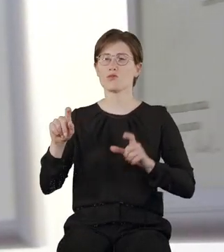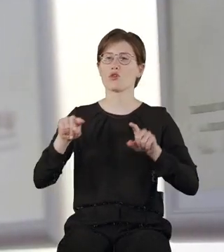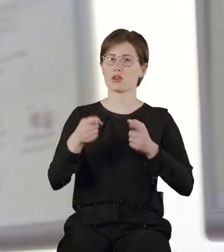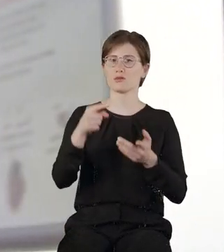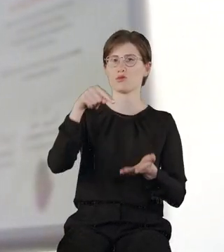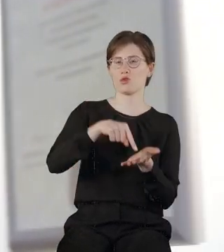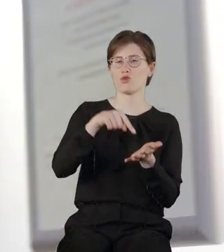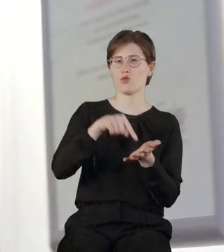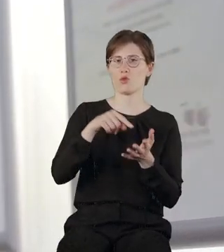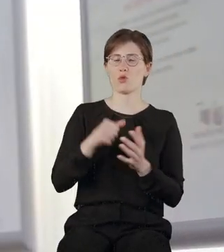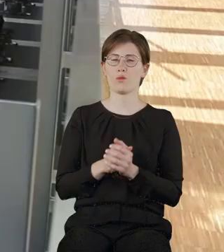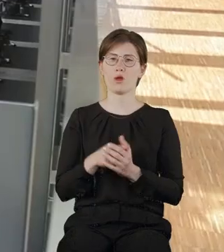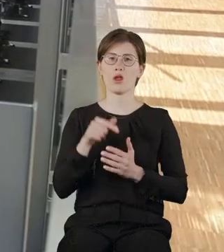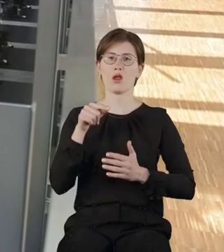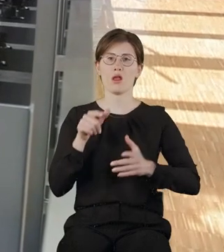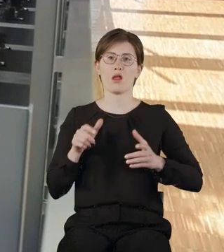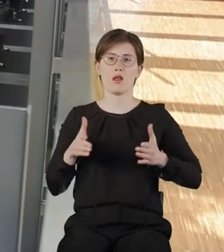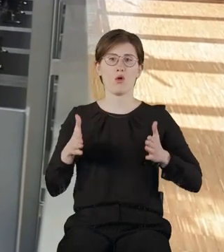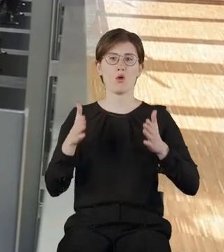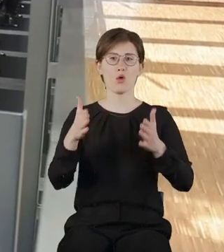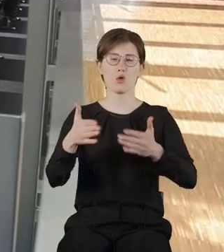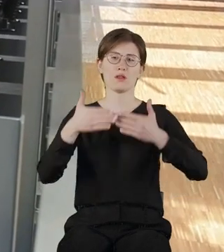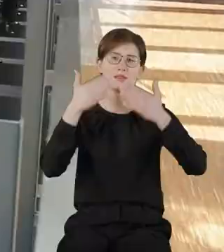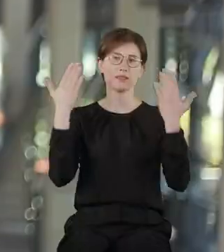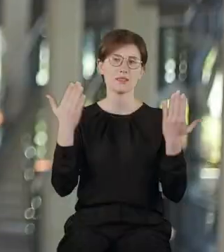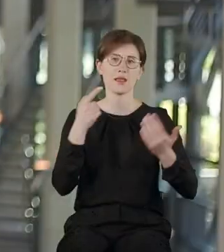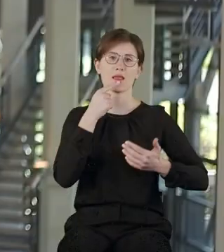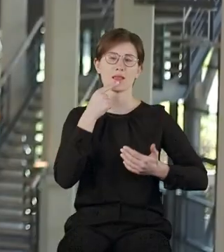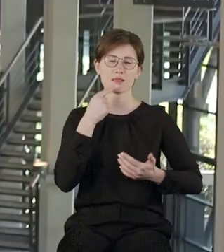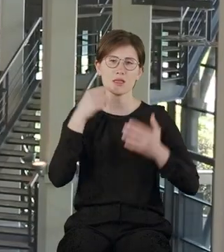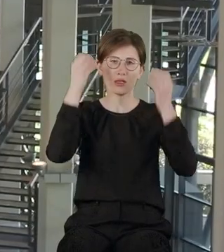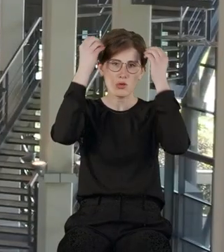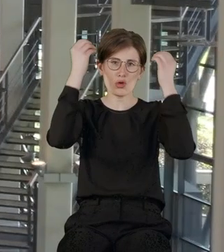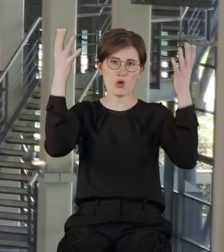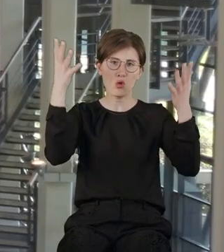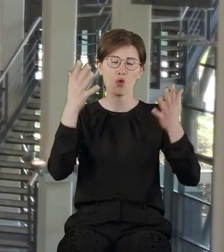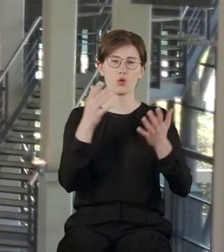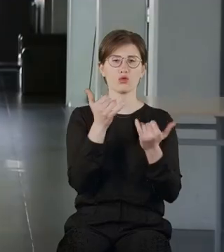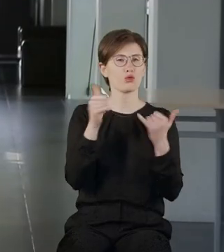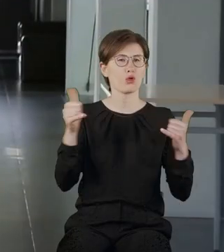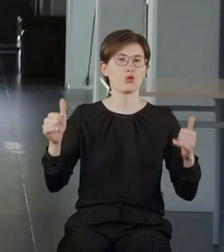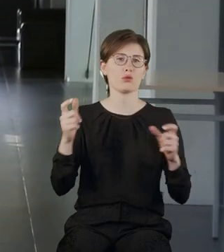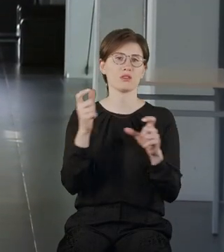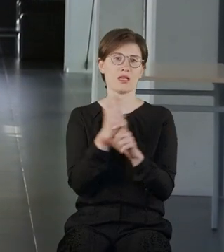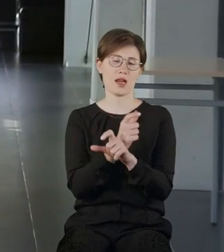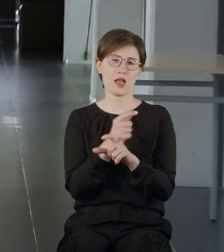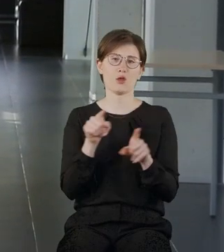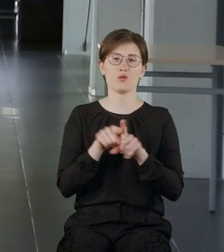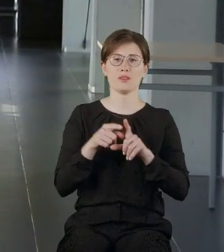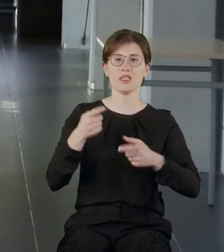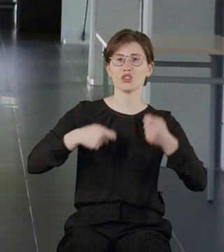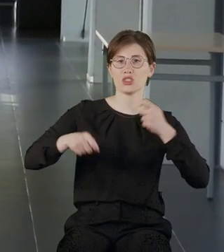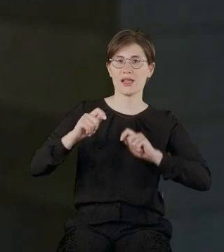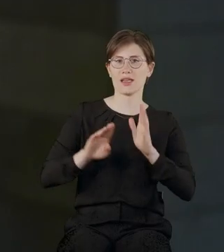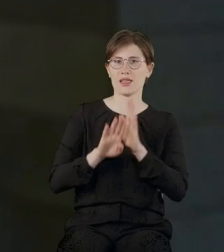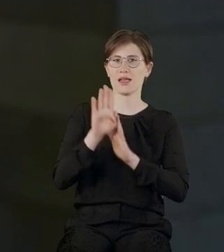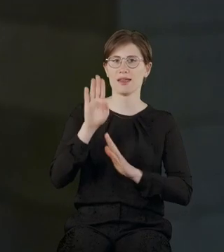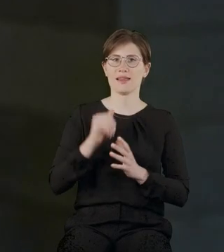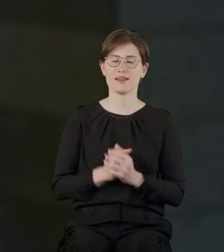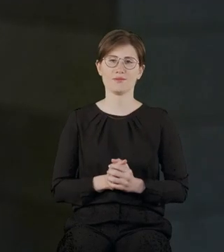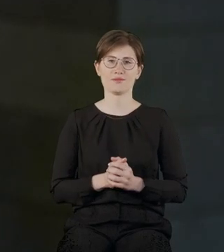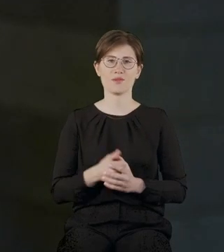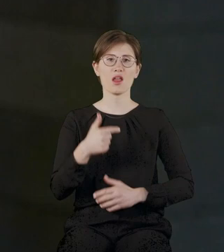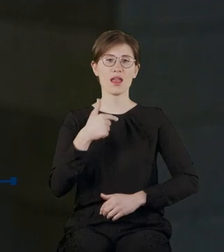wykłady zagranicznych gości, a na holu dni języków i kultur poszczególnych krajów, a także targi kariery.